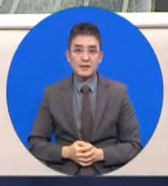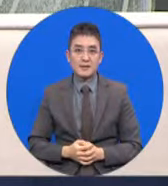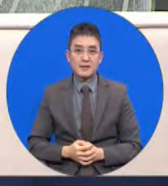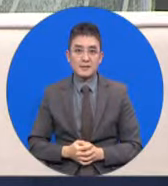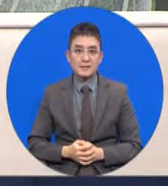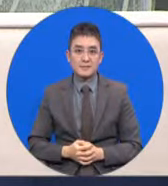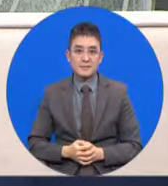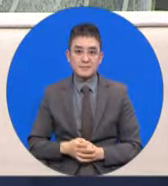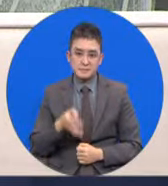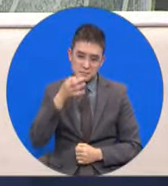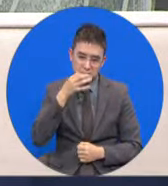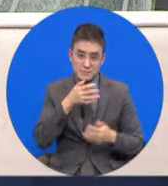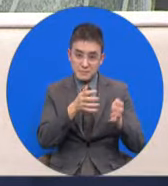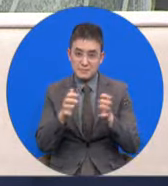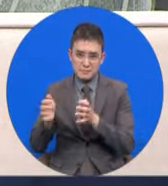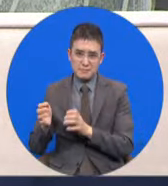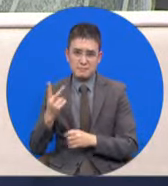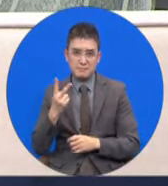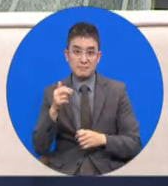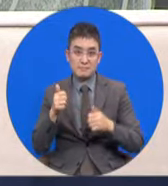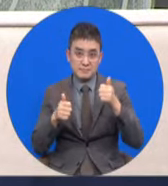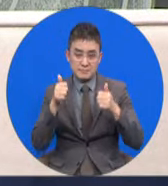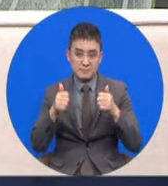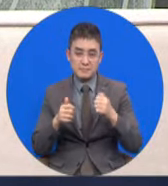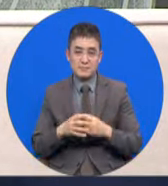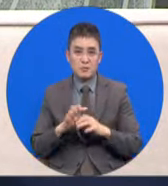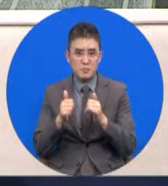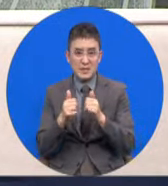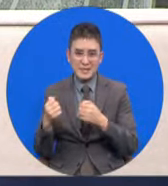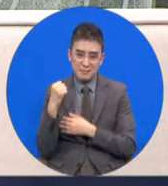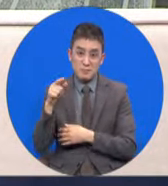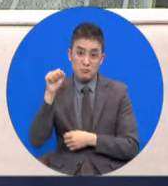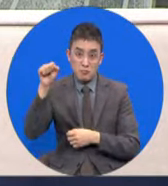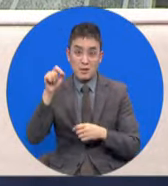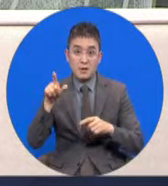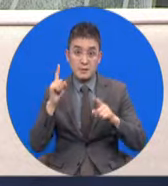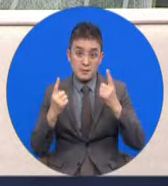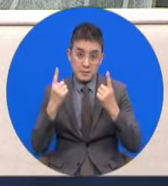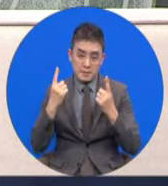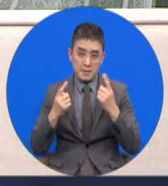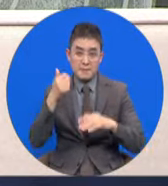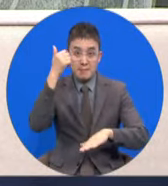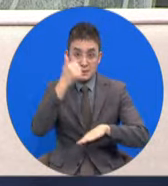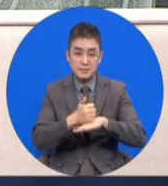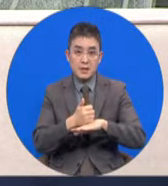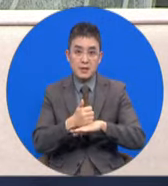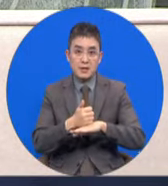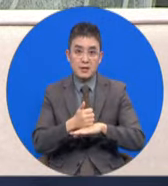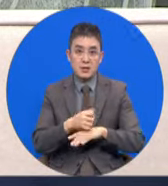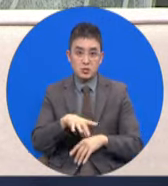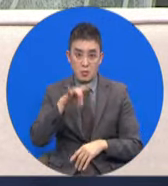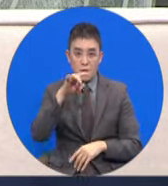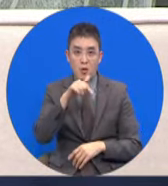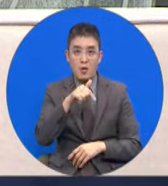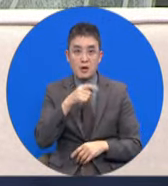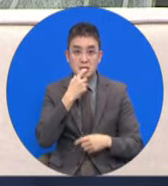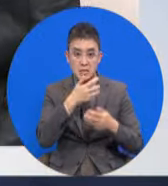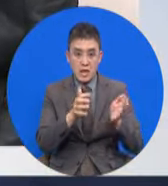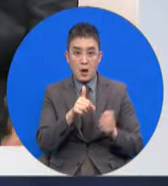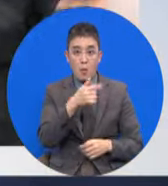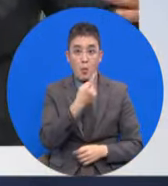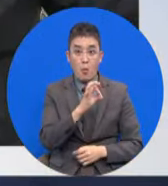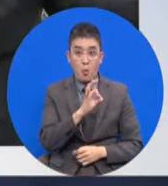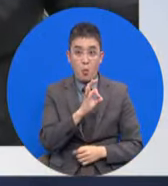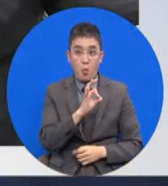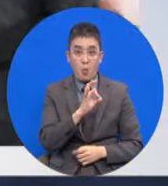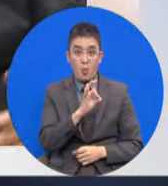구도인 것 같습니다. 한정민 후보한테 약간 미안합니다만은 실제적으로 마지막에 처음에는 공영훈 후보가 좀